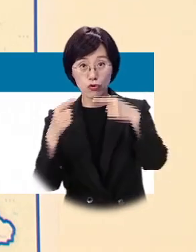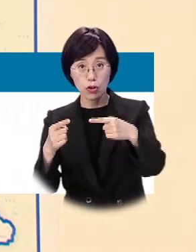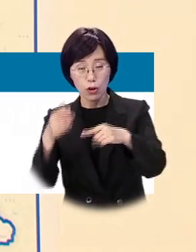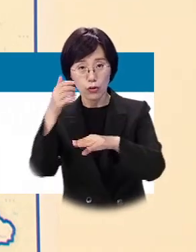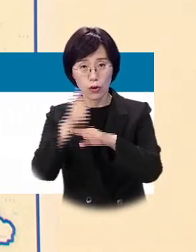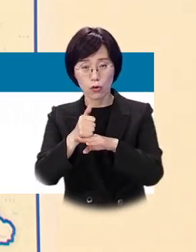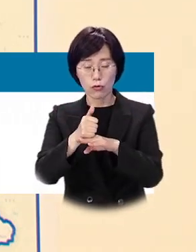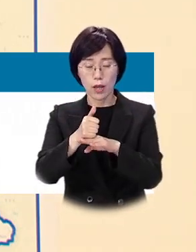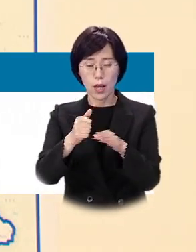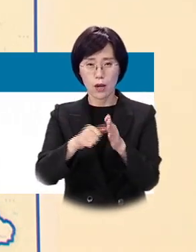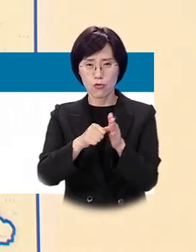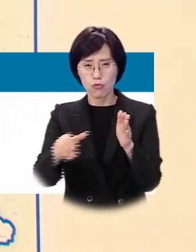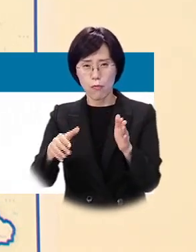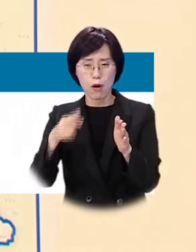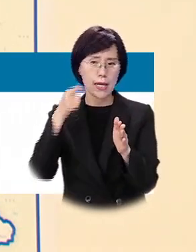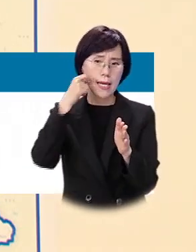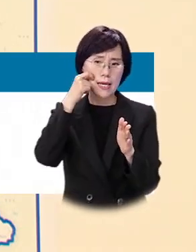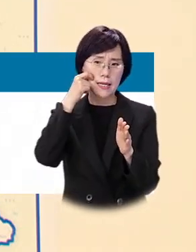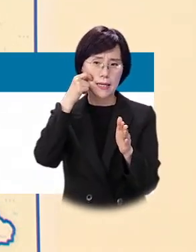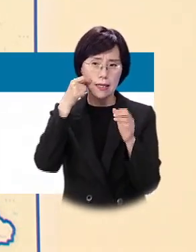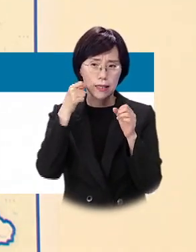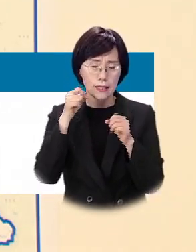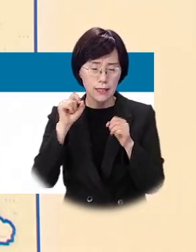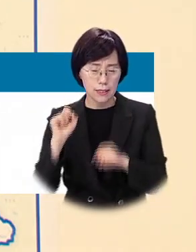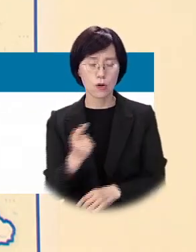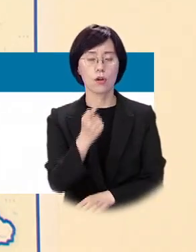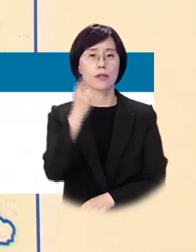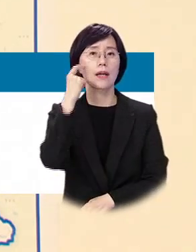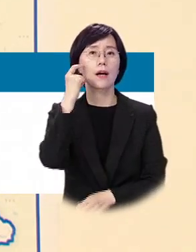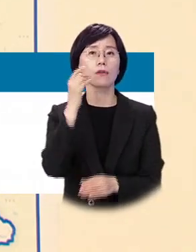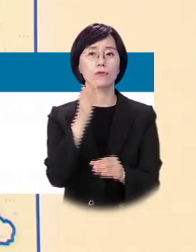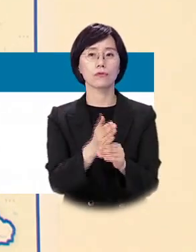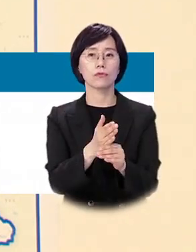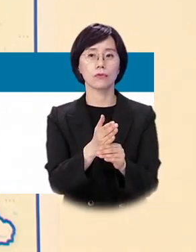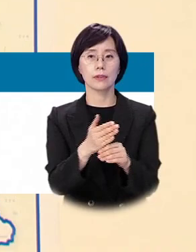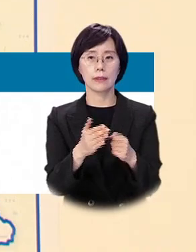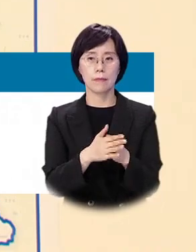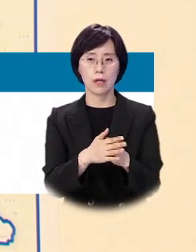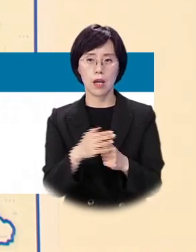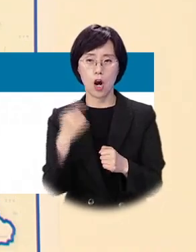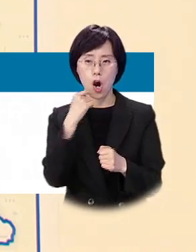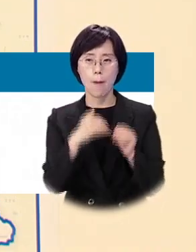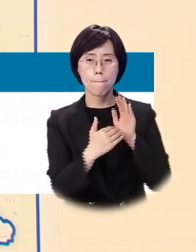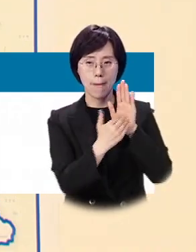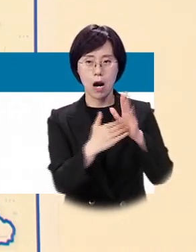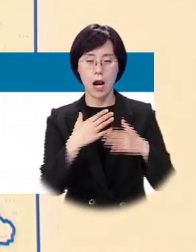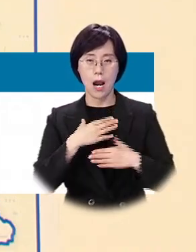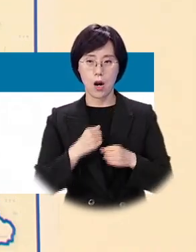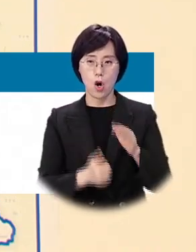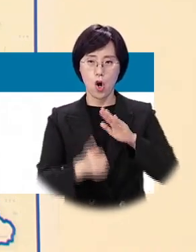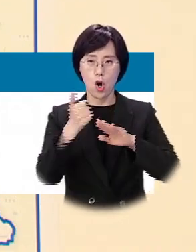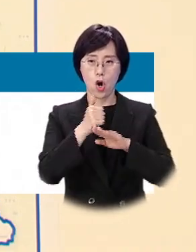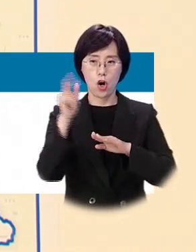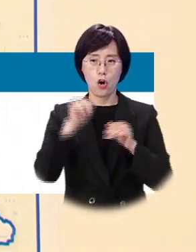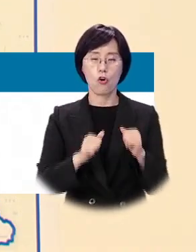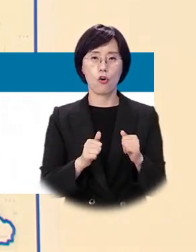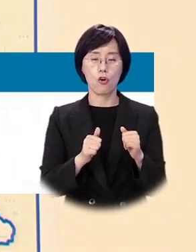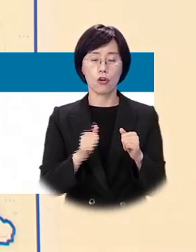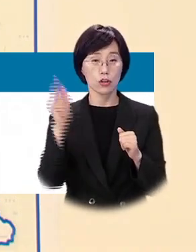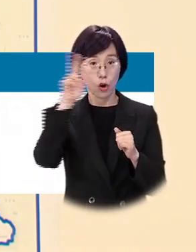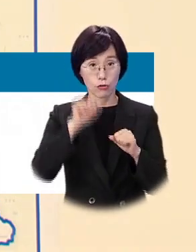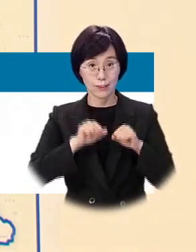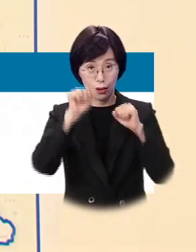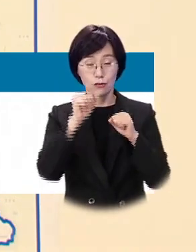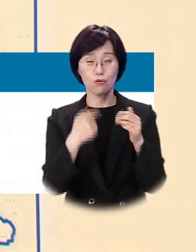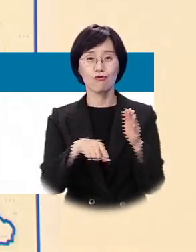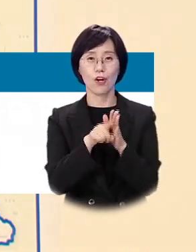또 하나의 흥행 요소가 될 것이라고 생각합니다. 철저한 방역으로 안전하고 성공적인